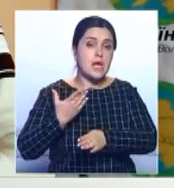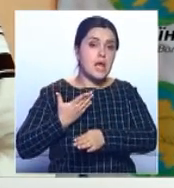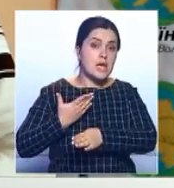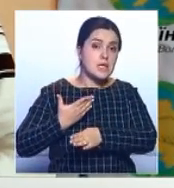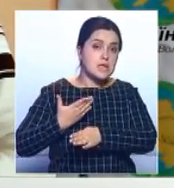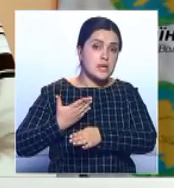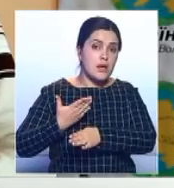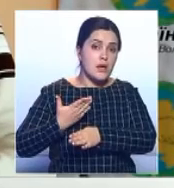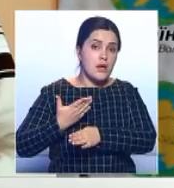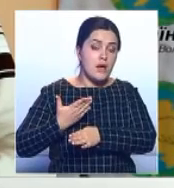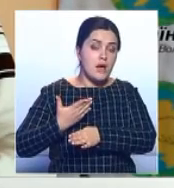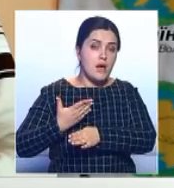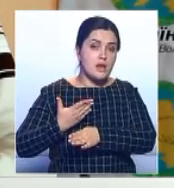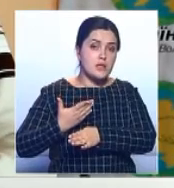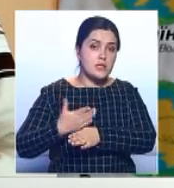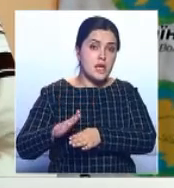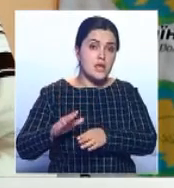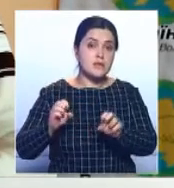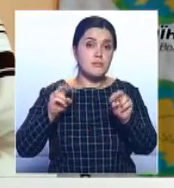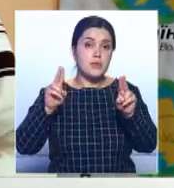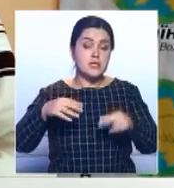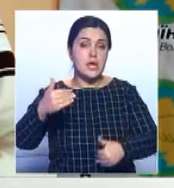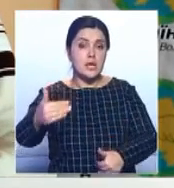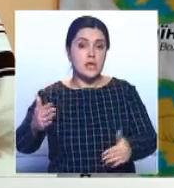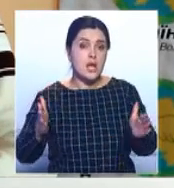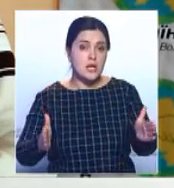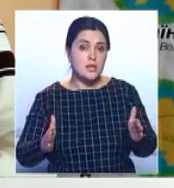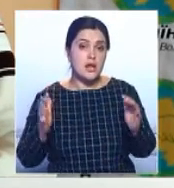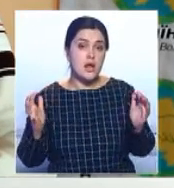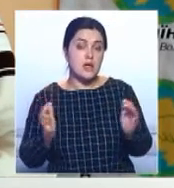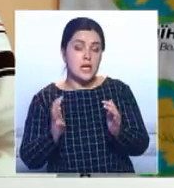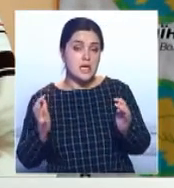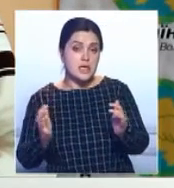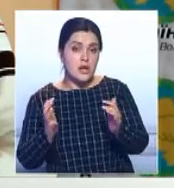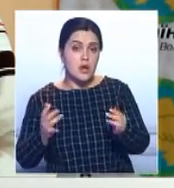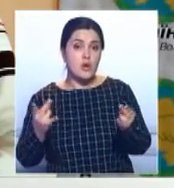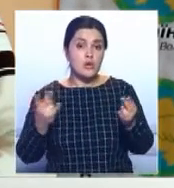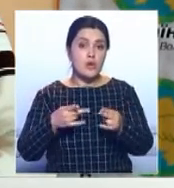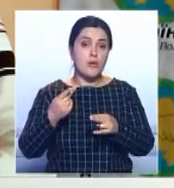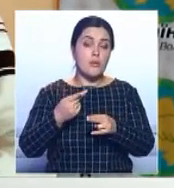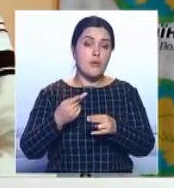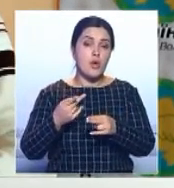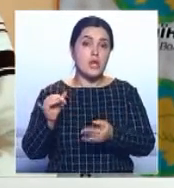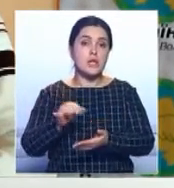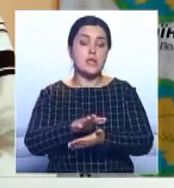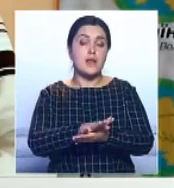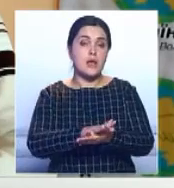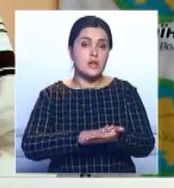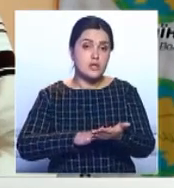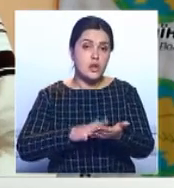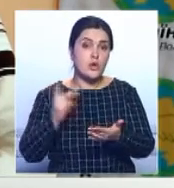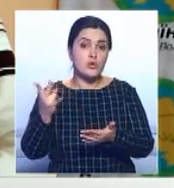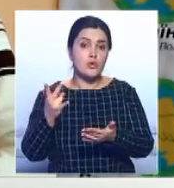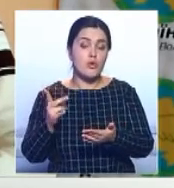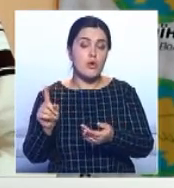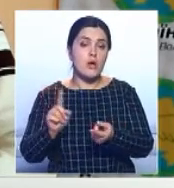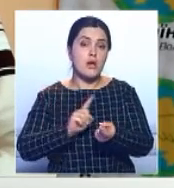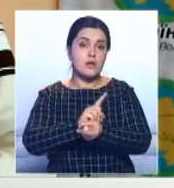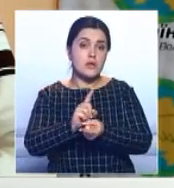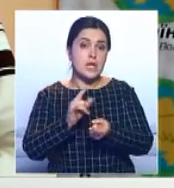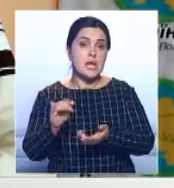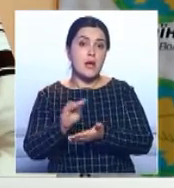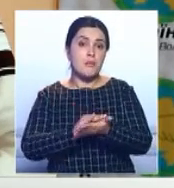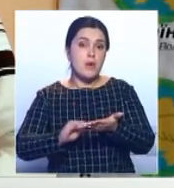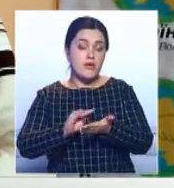карты для хранения путем для его дальнейшей регенерации и